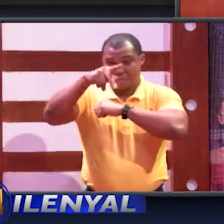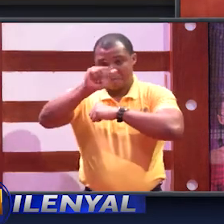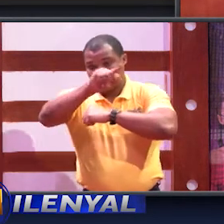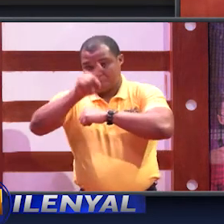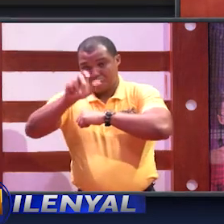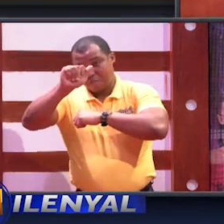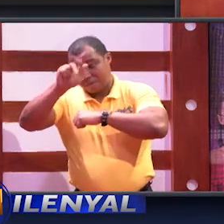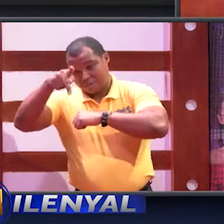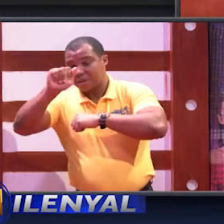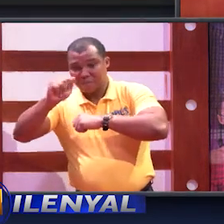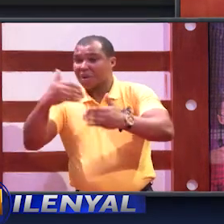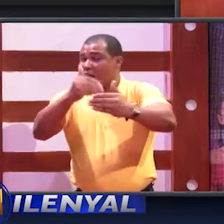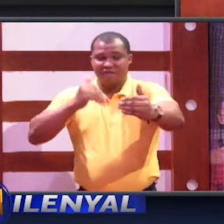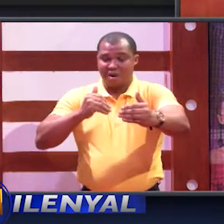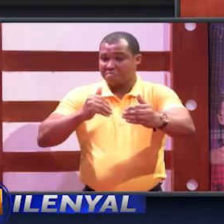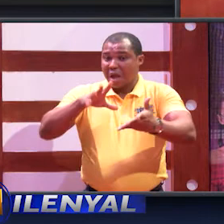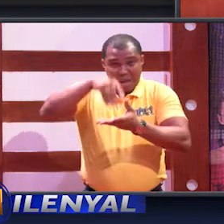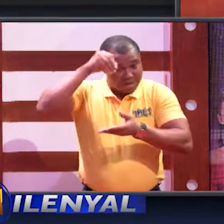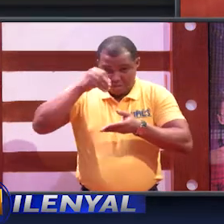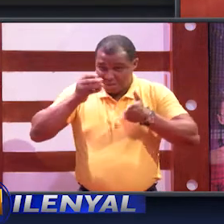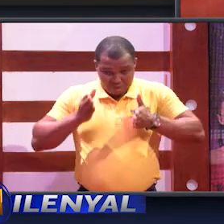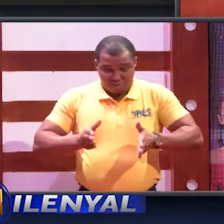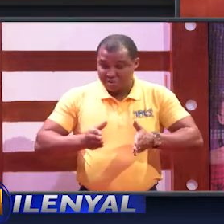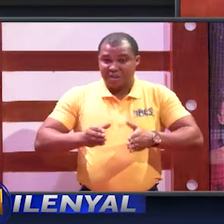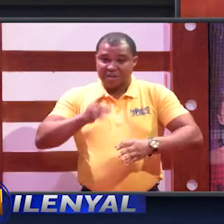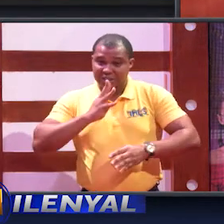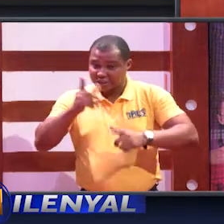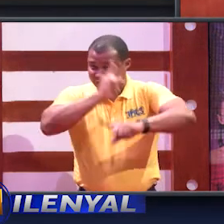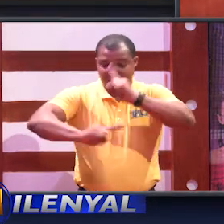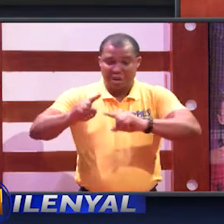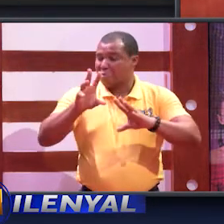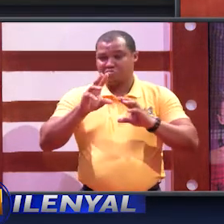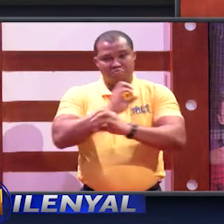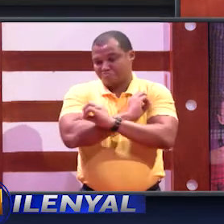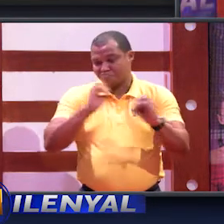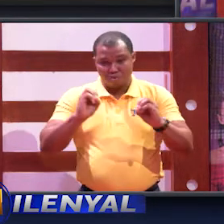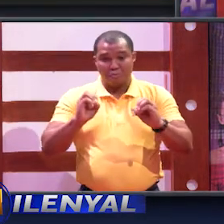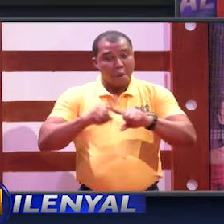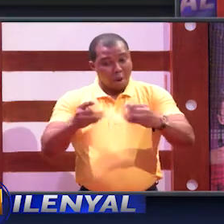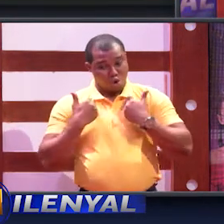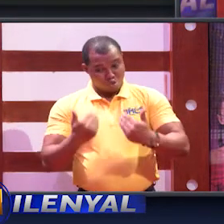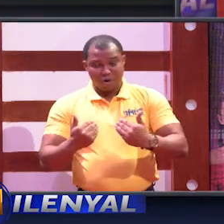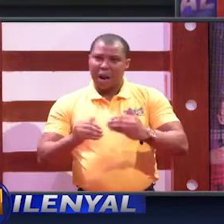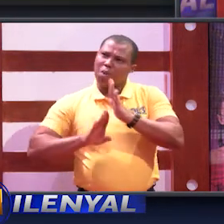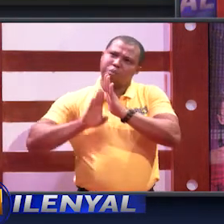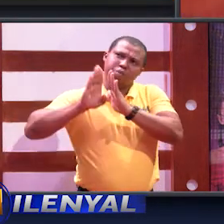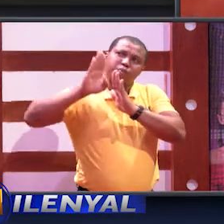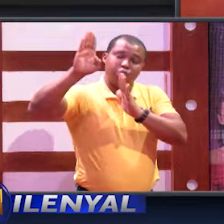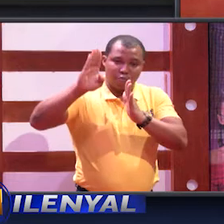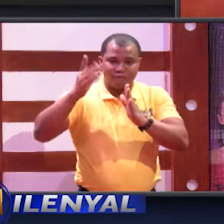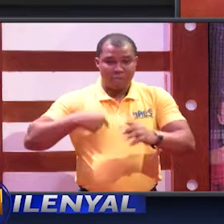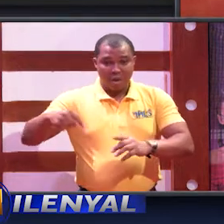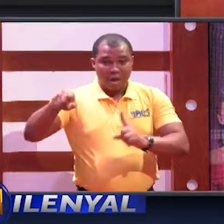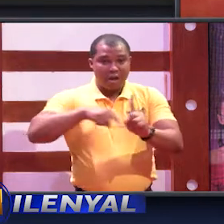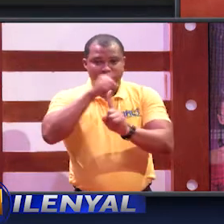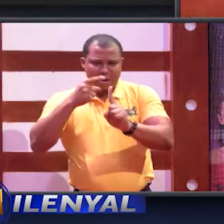ne connaissent pas au départ et puis qui ont fait de l'expérience pour le moment. Wow! À tel point, on a regardé dans la vidéo, l'autre